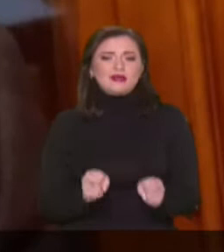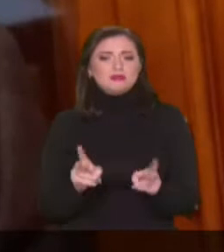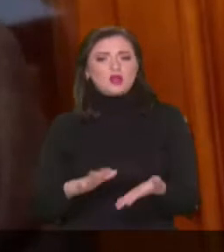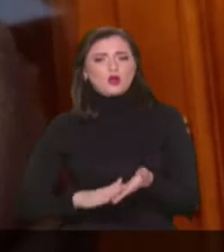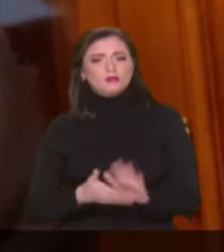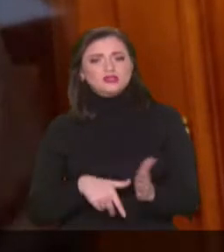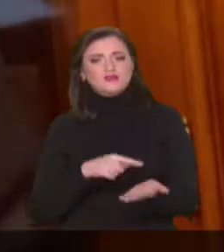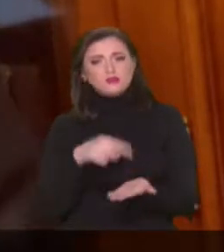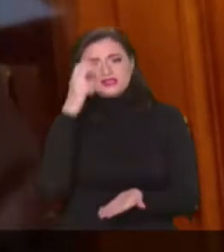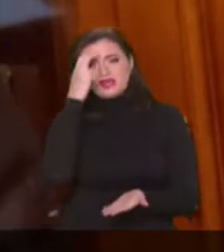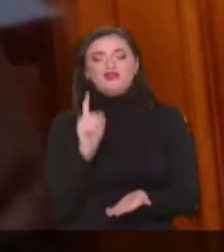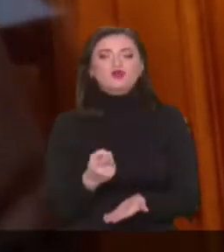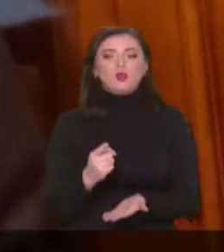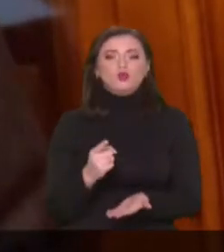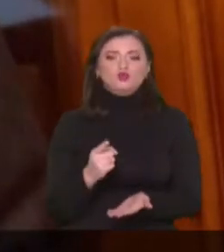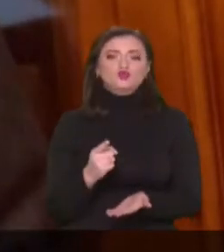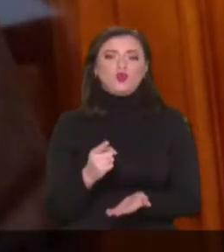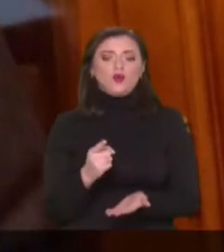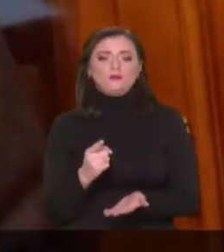місті Києві, тому що люди під